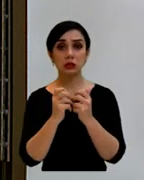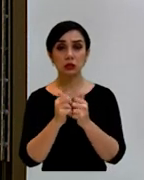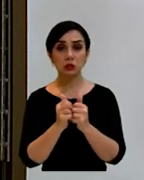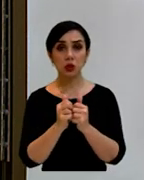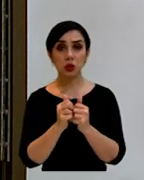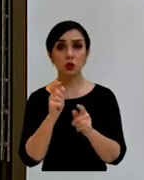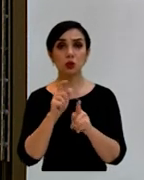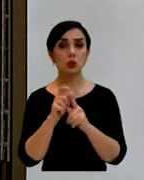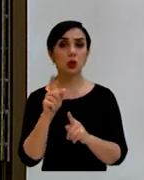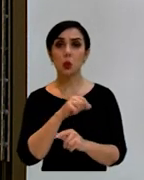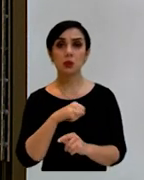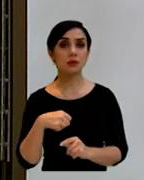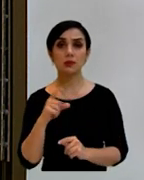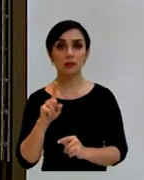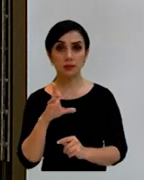o'zi nima edi?